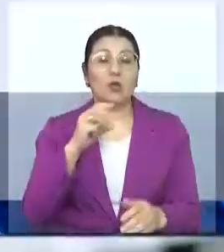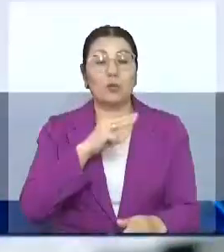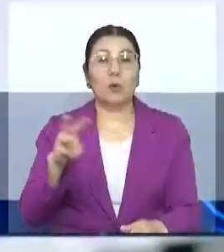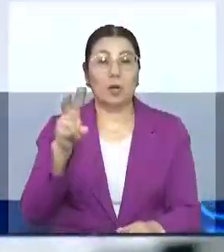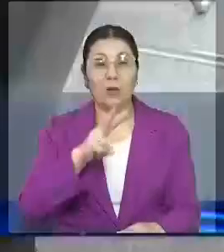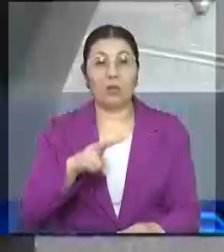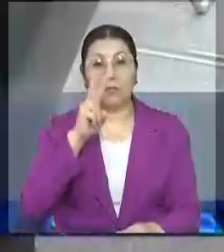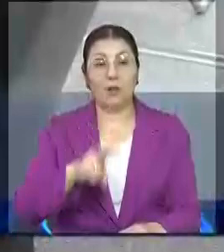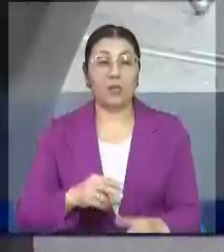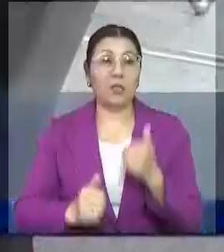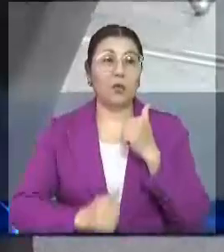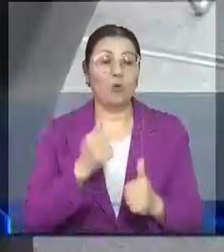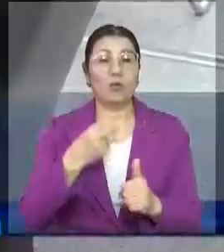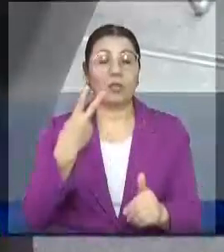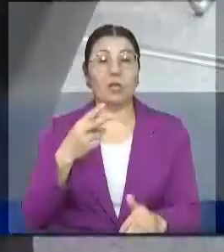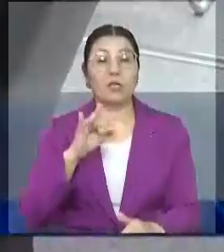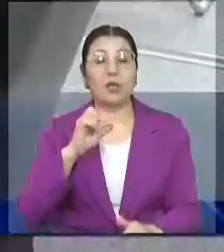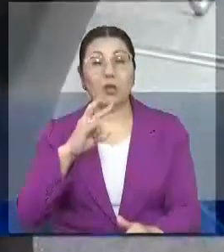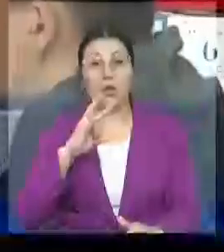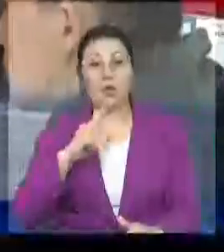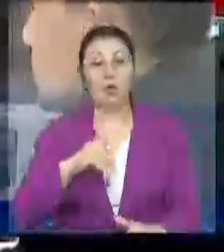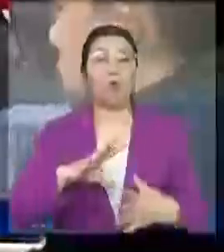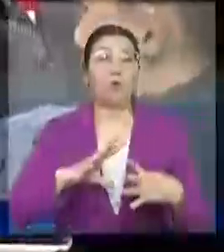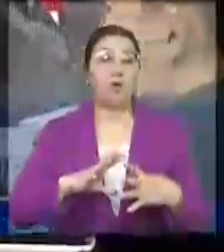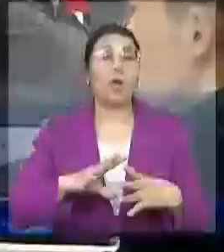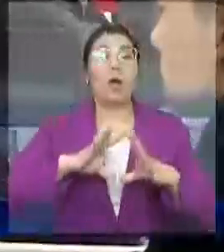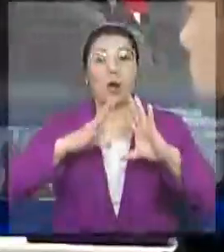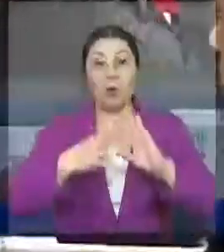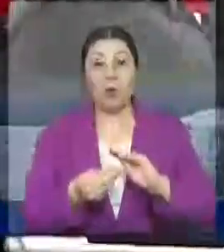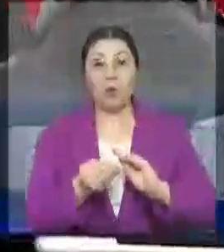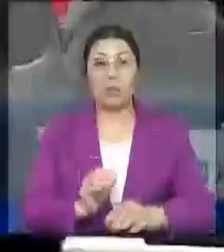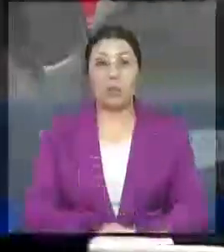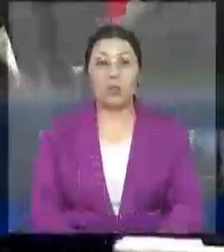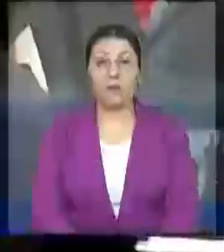екінші маусым күні қорытындыланады. Эльмира Көшекбай, Раюль Еншібай, Самат Қалекенов, Ақтөбе телеарнасы.